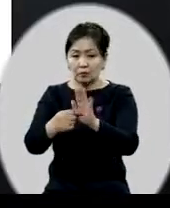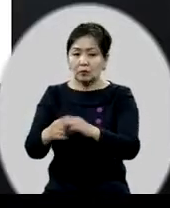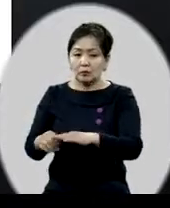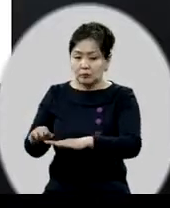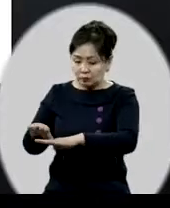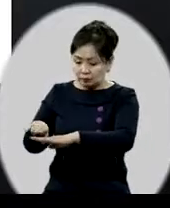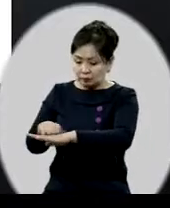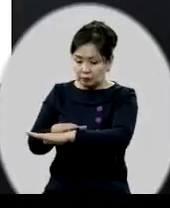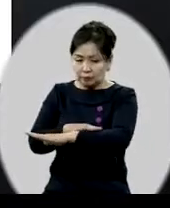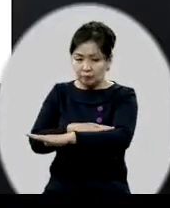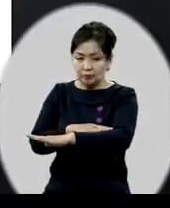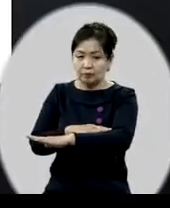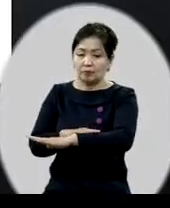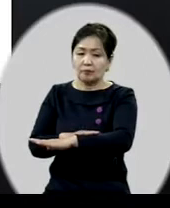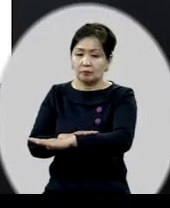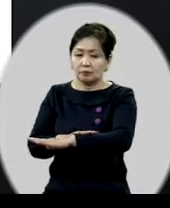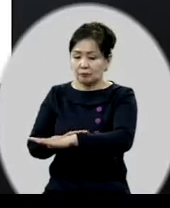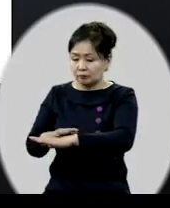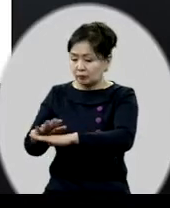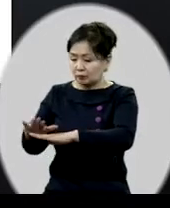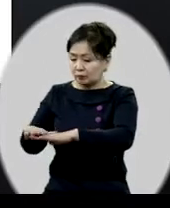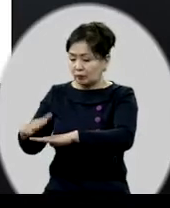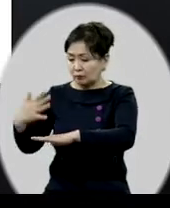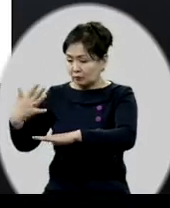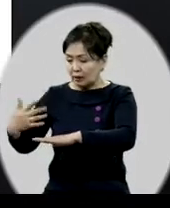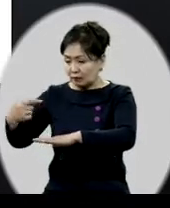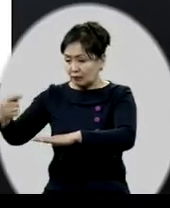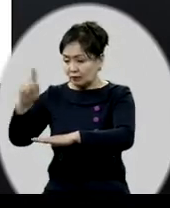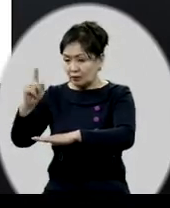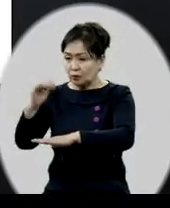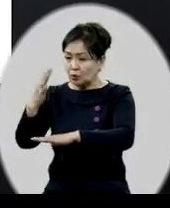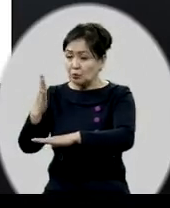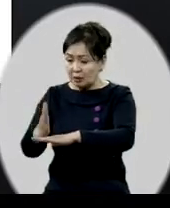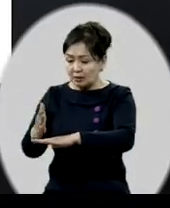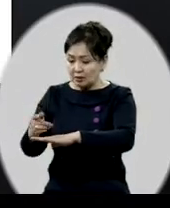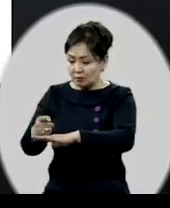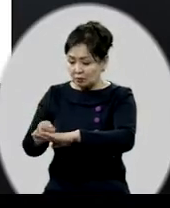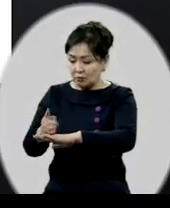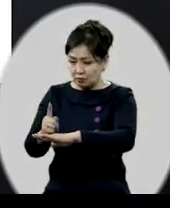Оо, 5-1 хэсэгт нь ус байсан.